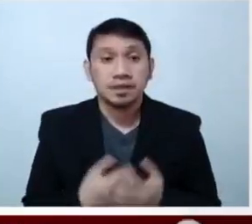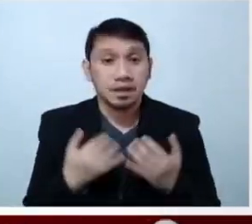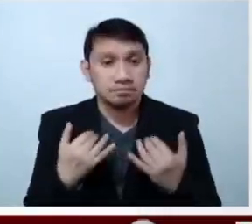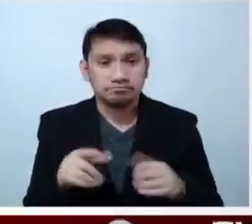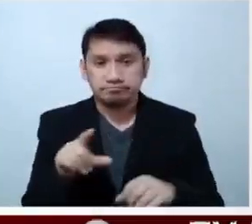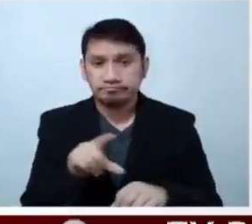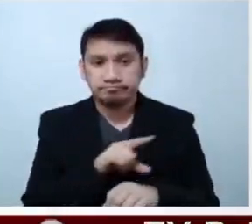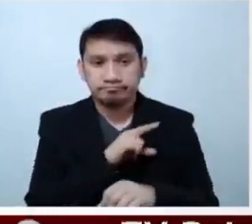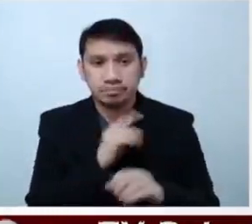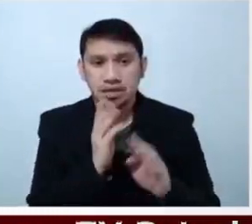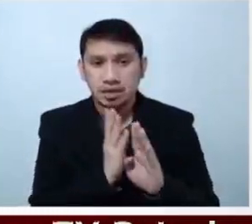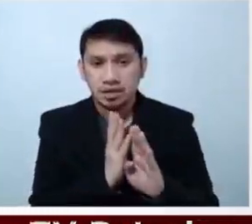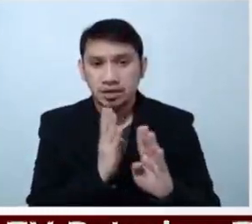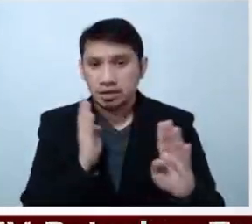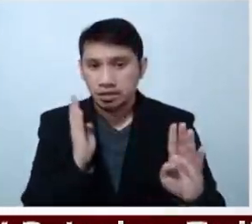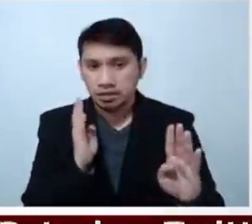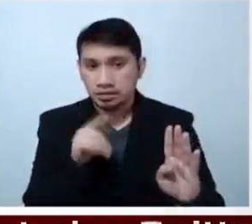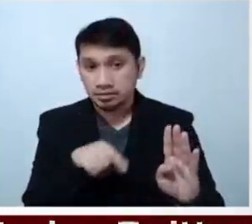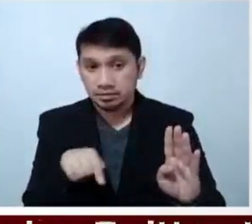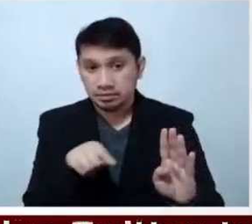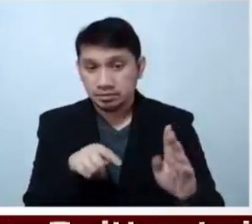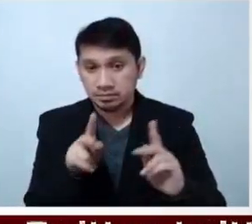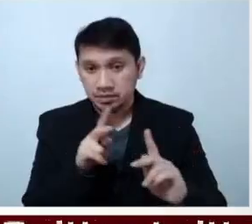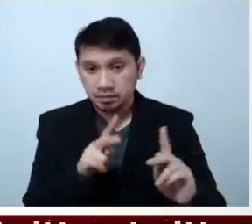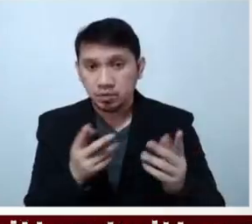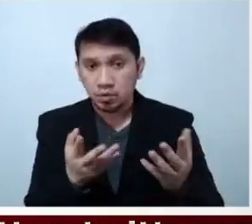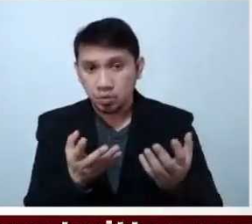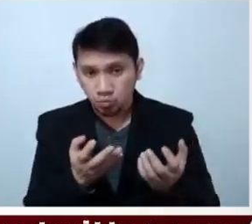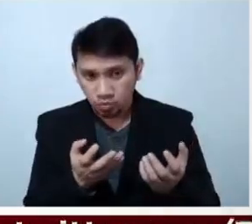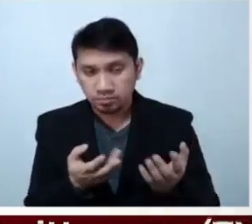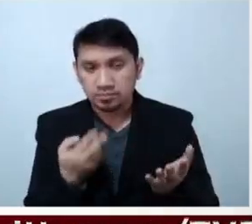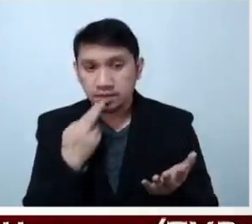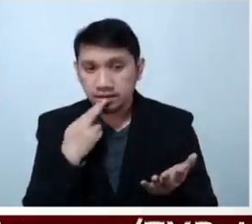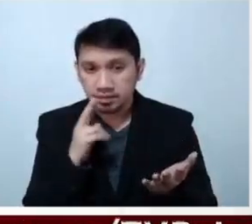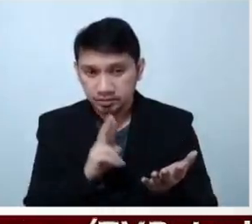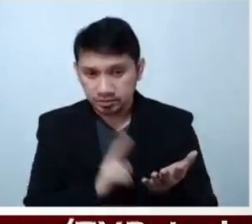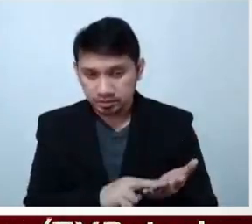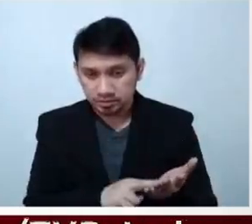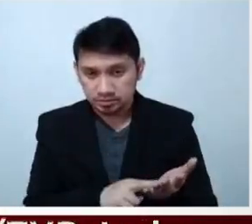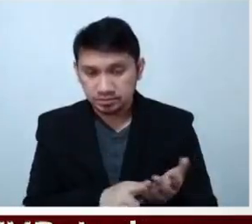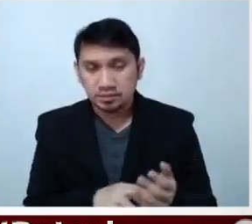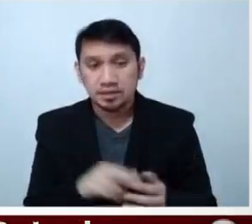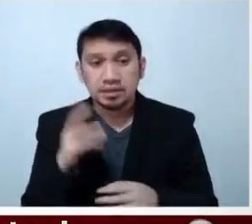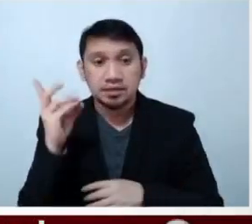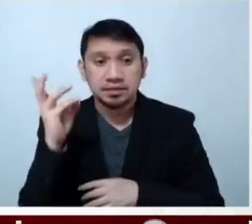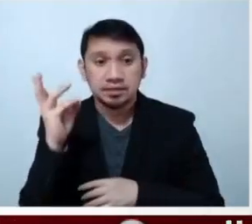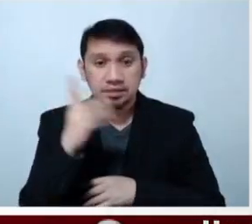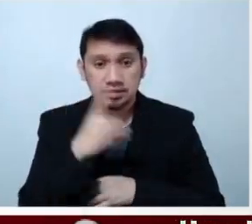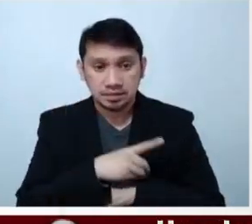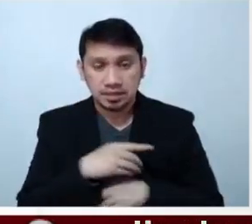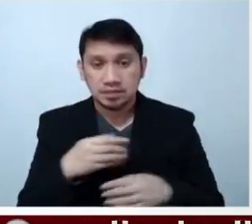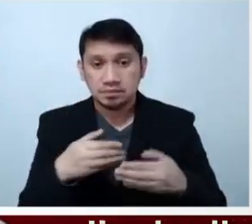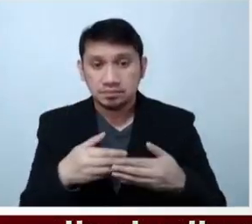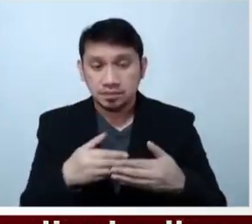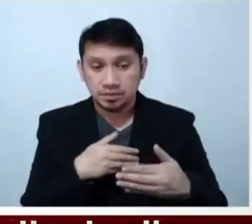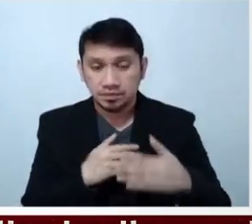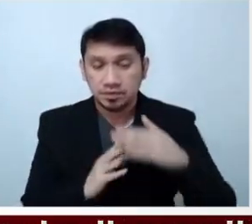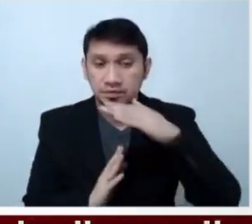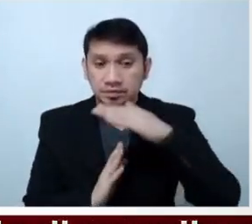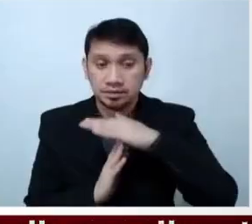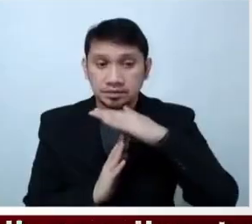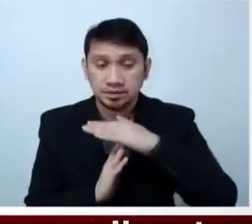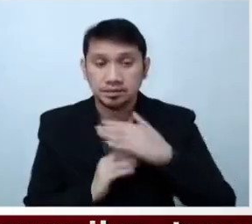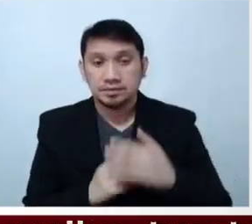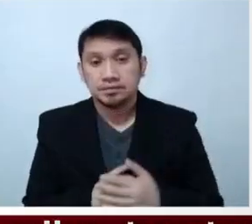Mahaba pa rin ang pila ng mga botanteng nagahabol na makapagparehistro 6 na araw bago ang deadline ng voter